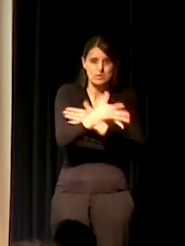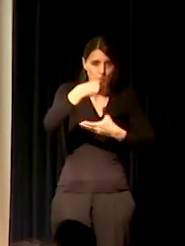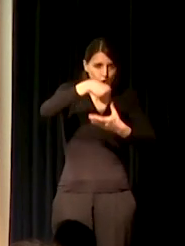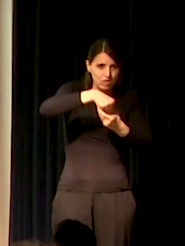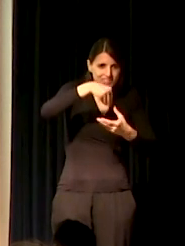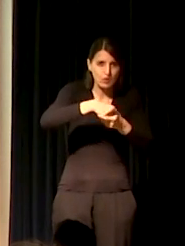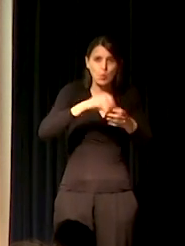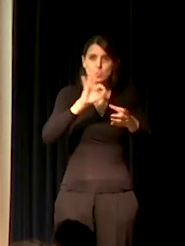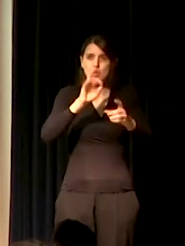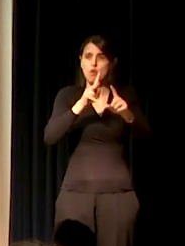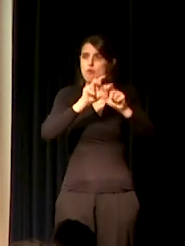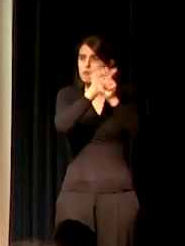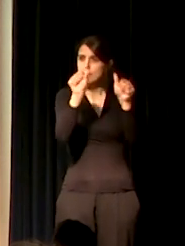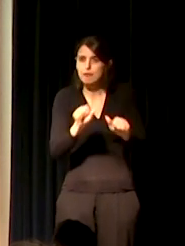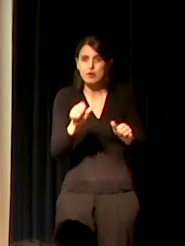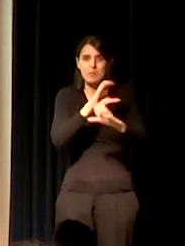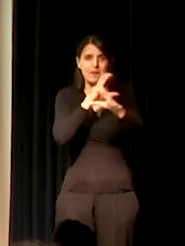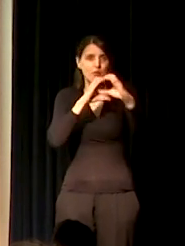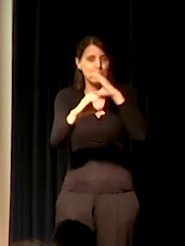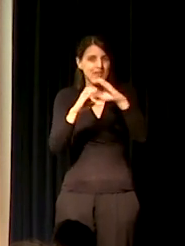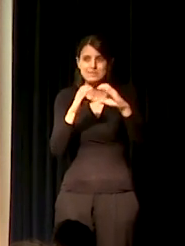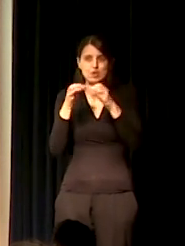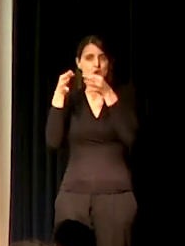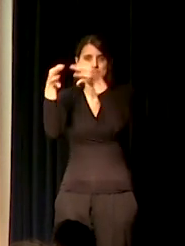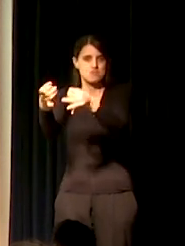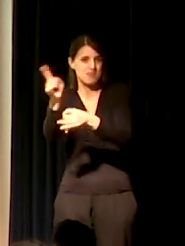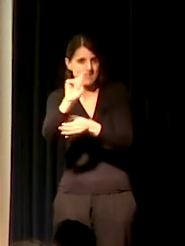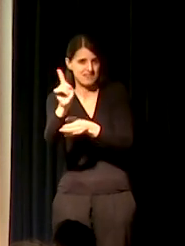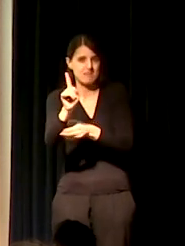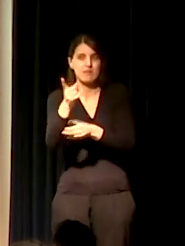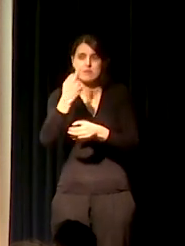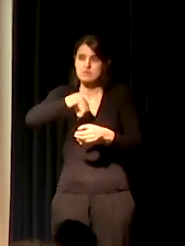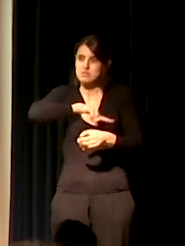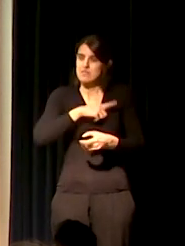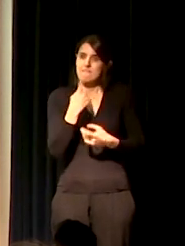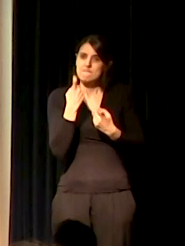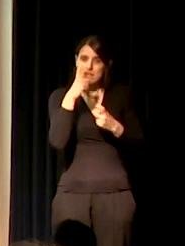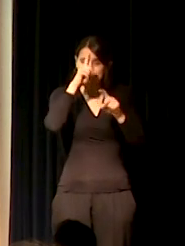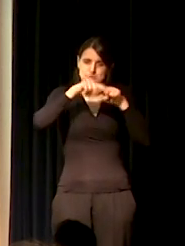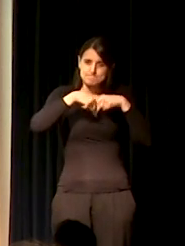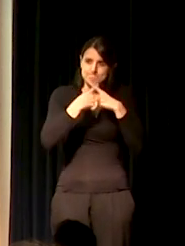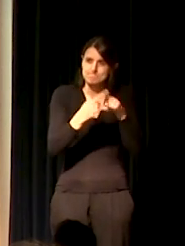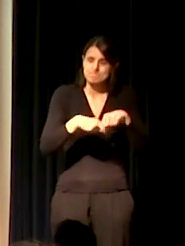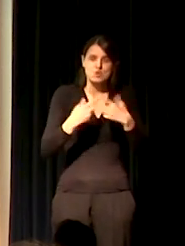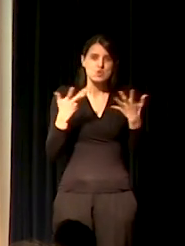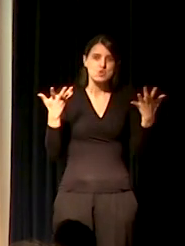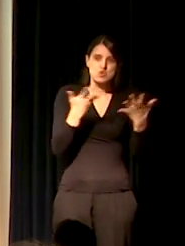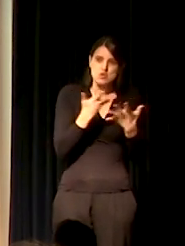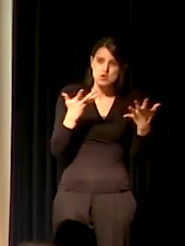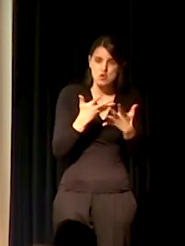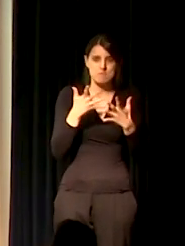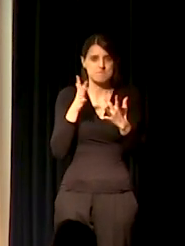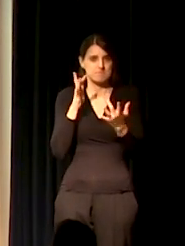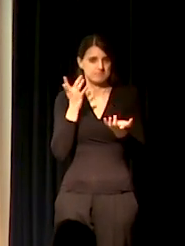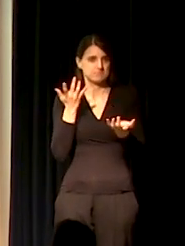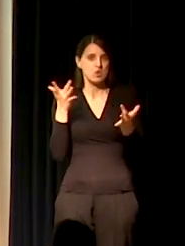etc, no arriba. Per tant, jo crec que tots plegats hem de reflexionar i veure de quina manera hem